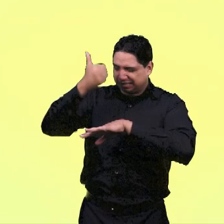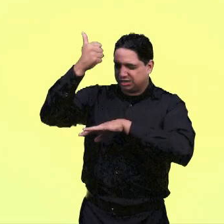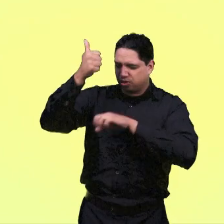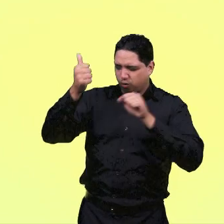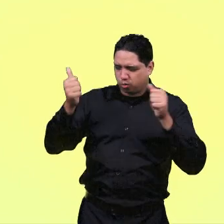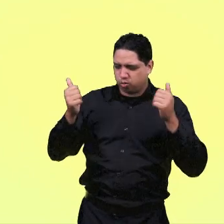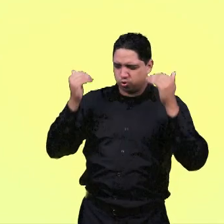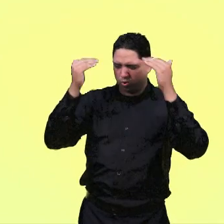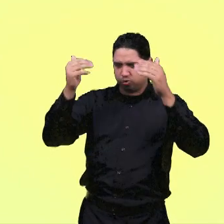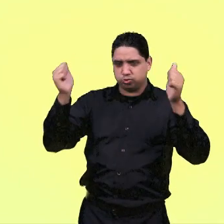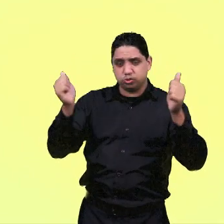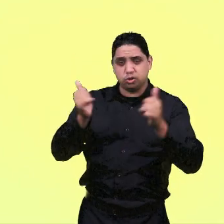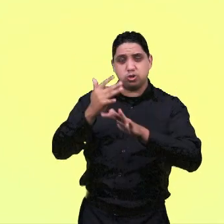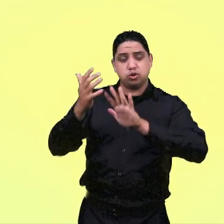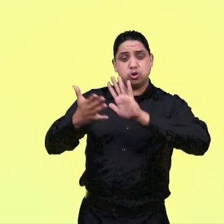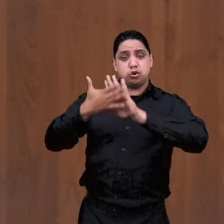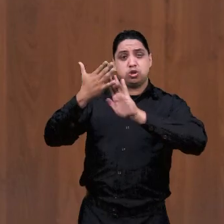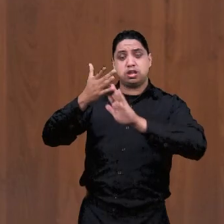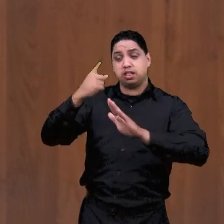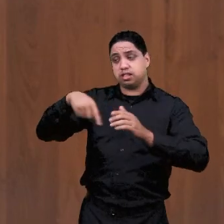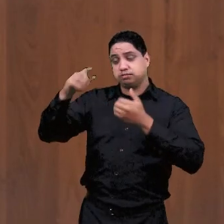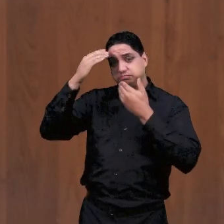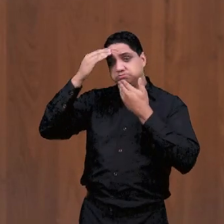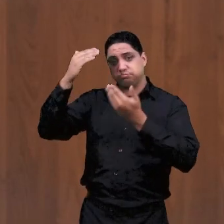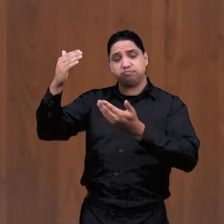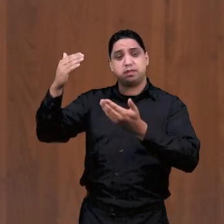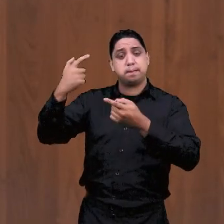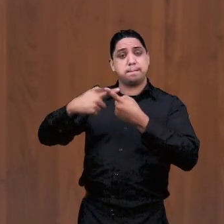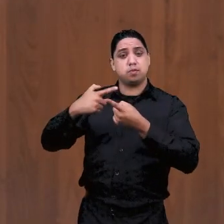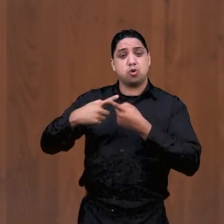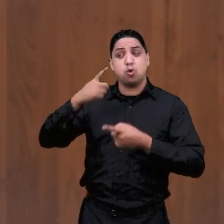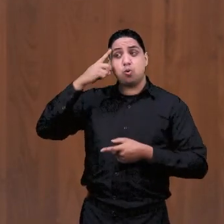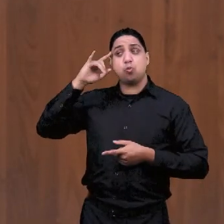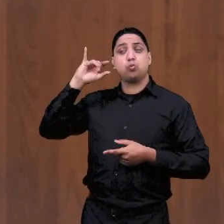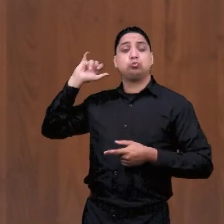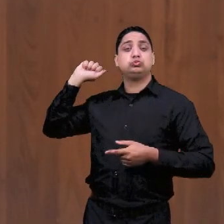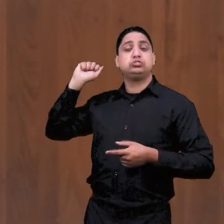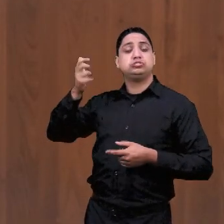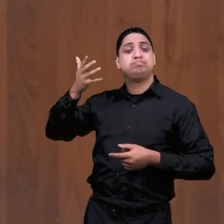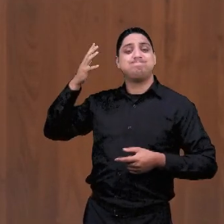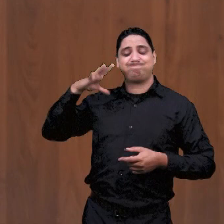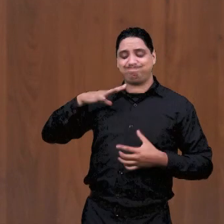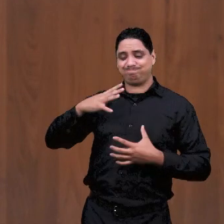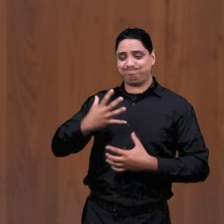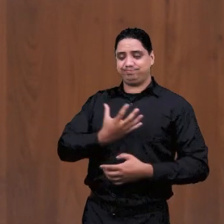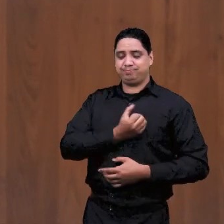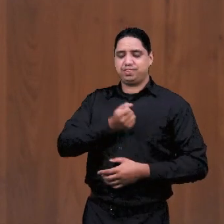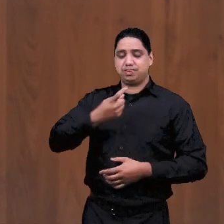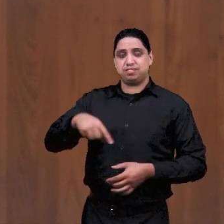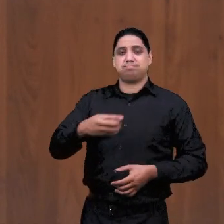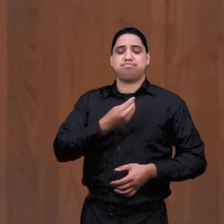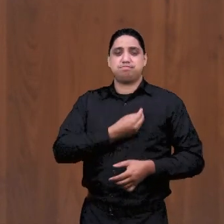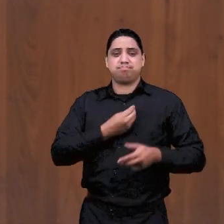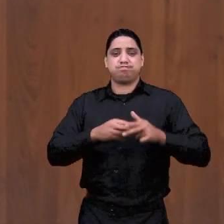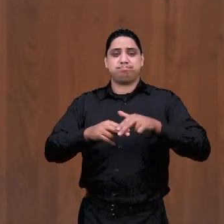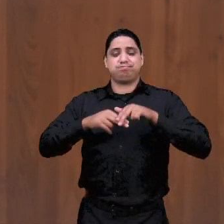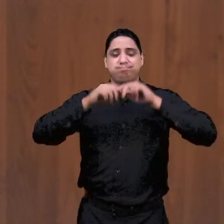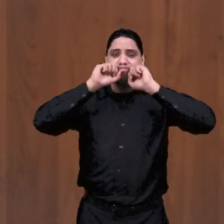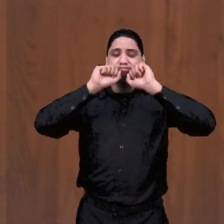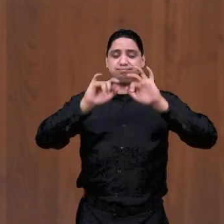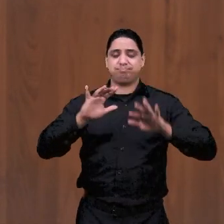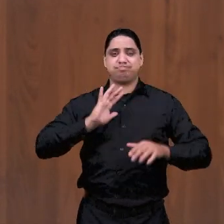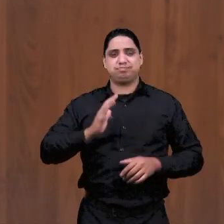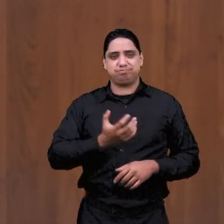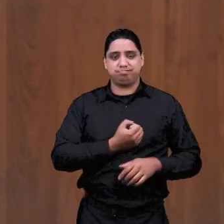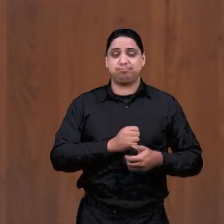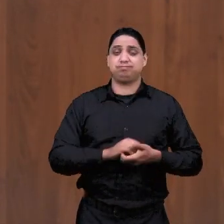l'honneur, louange et de notre gratitude, parce qu'un jour il nous a retrouvés avec cette si grande,